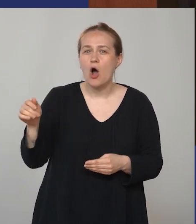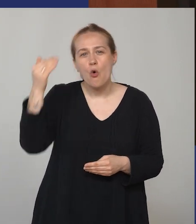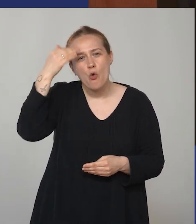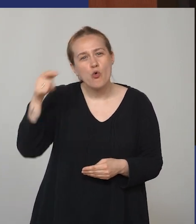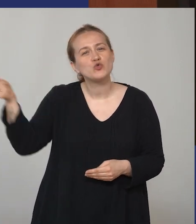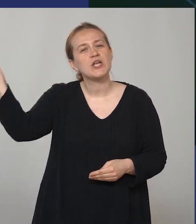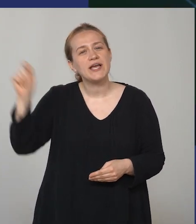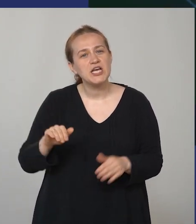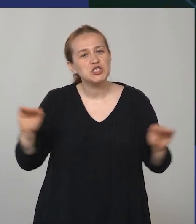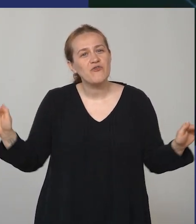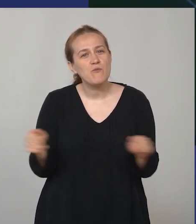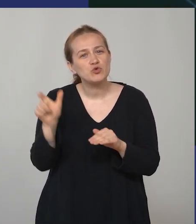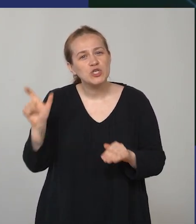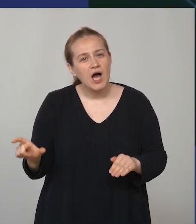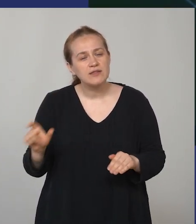музыканта.